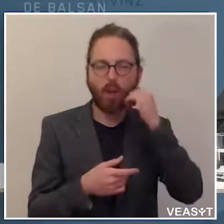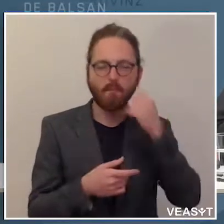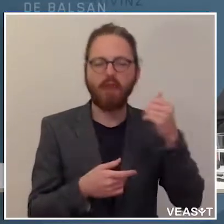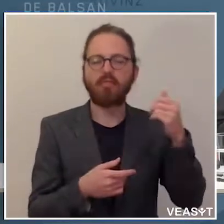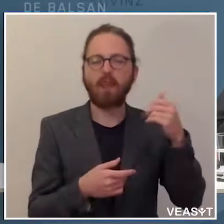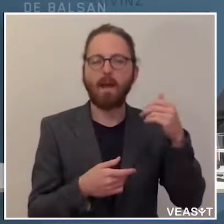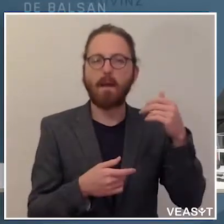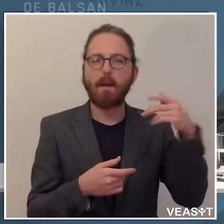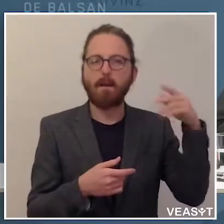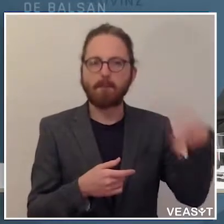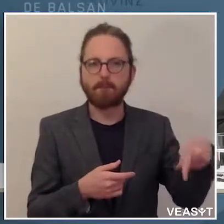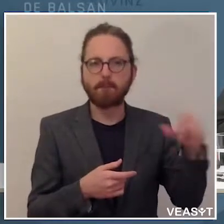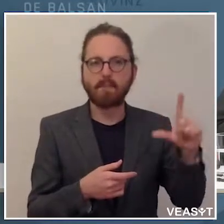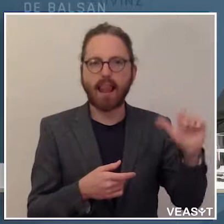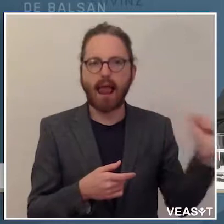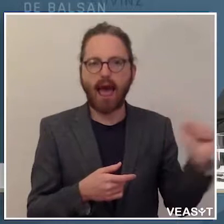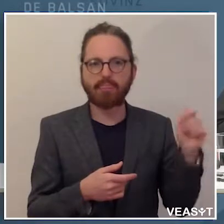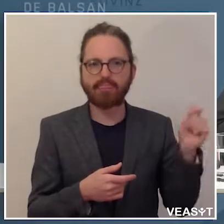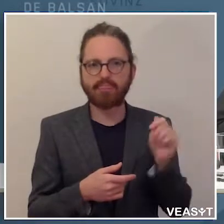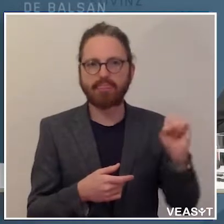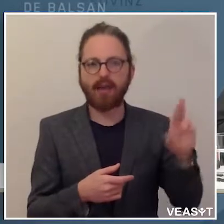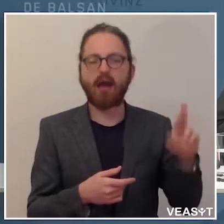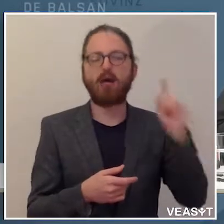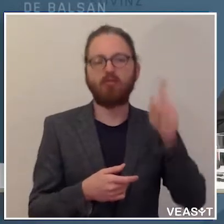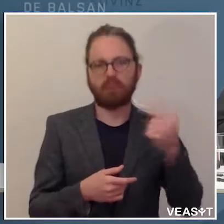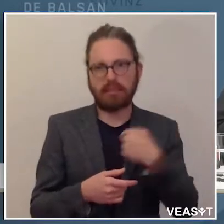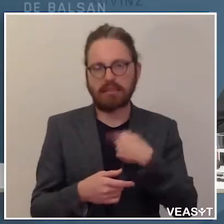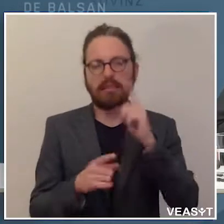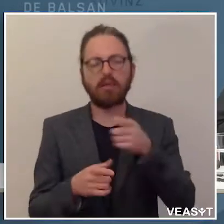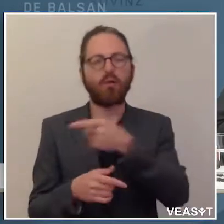maurizio fugatti festa